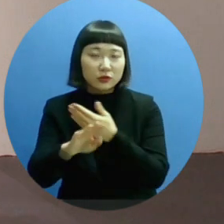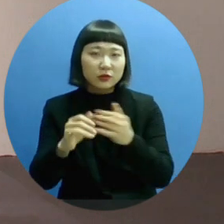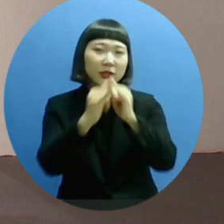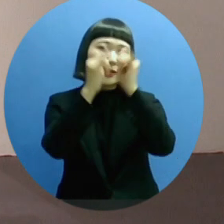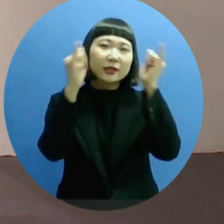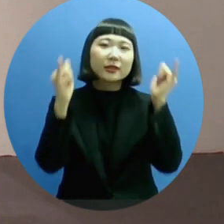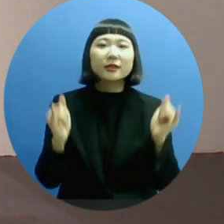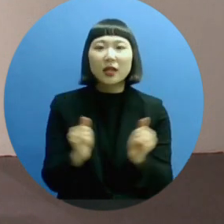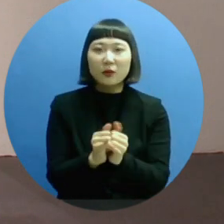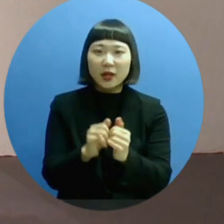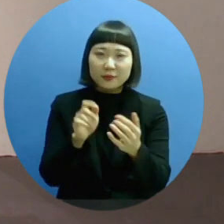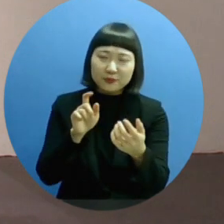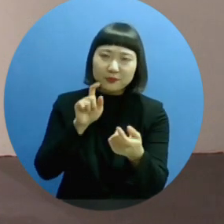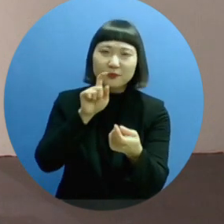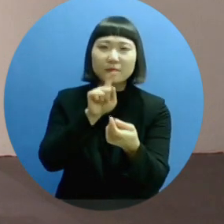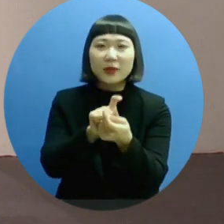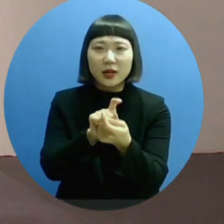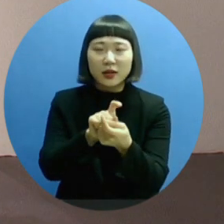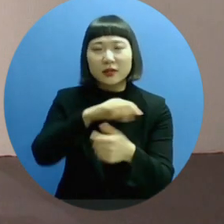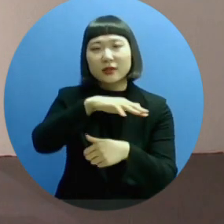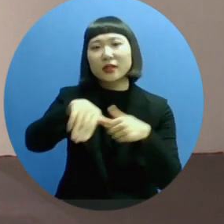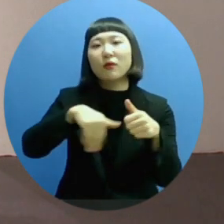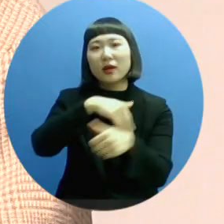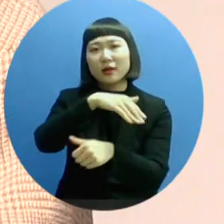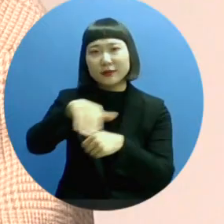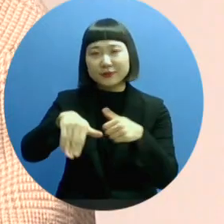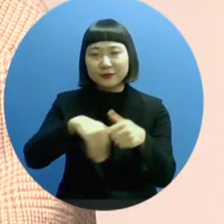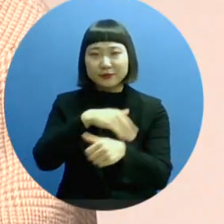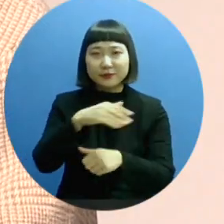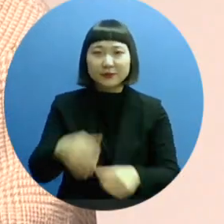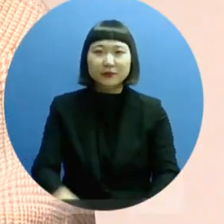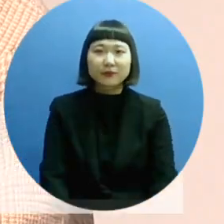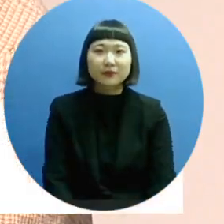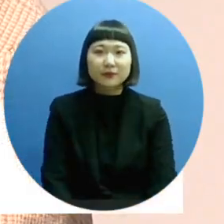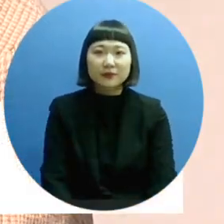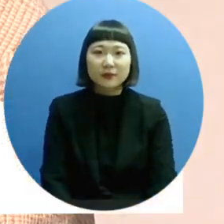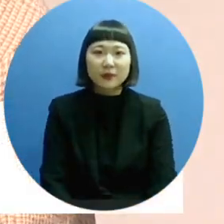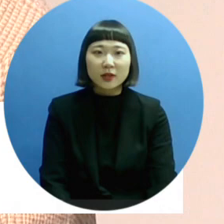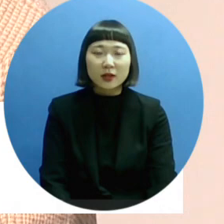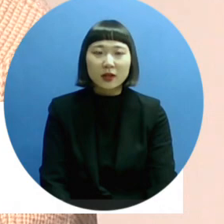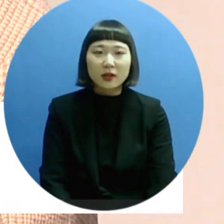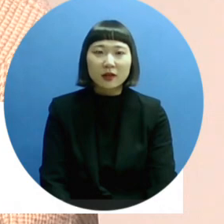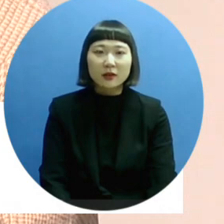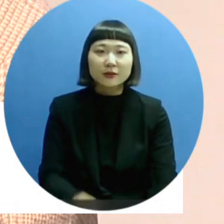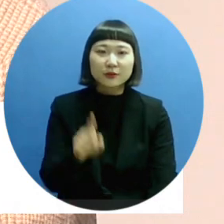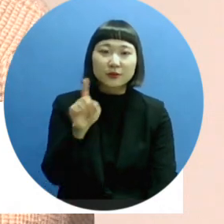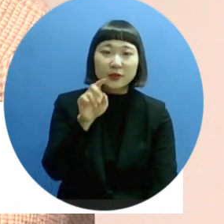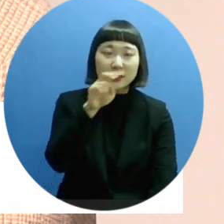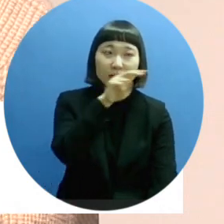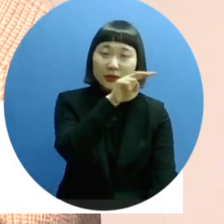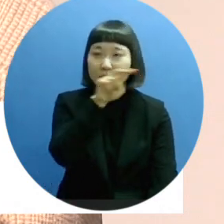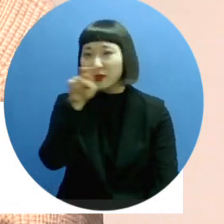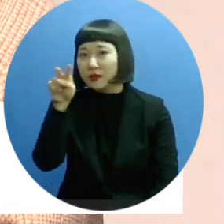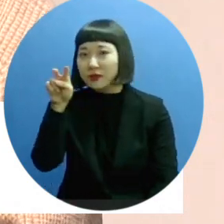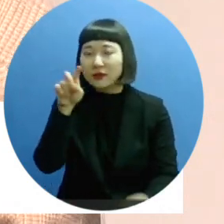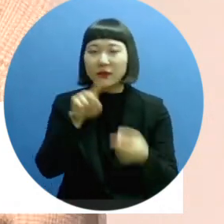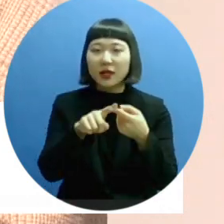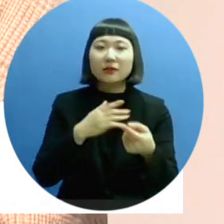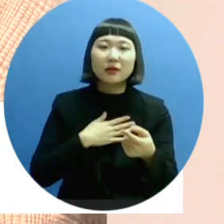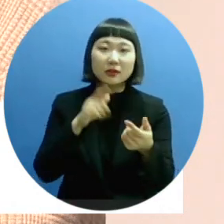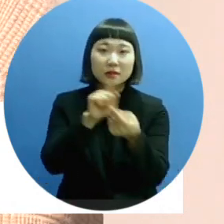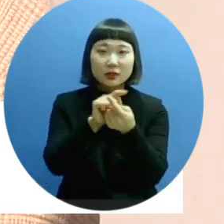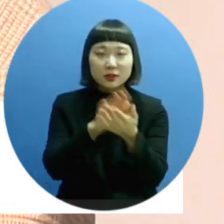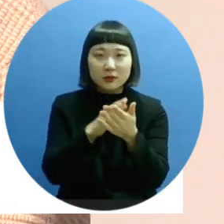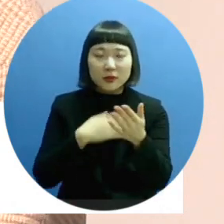부조리한 현실들을 기록했습니다. 시선을 담는 듯한 저희가 이제 그림이랑 같이 눈을 마주치고 있는 기분이 들고,